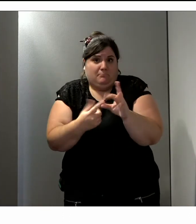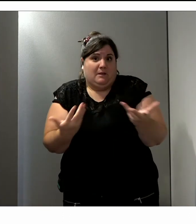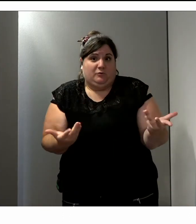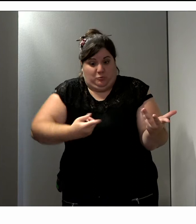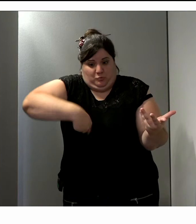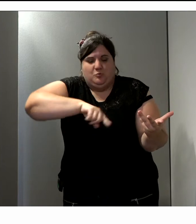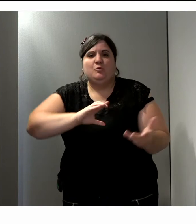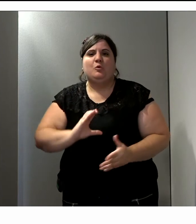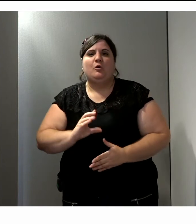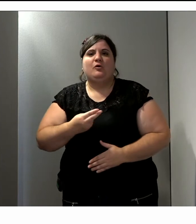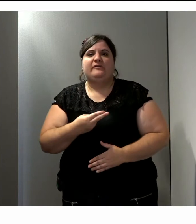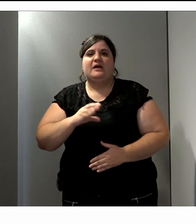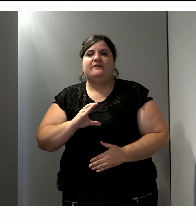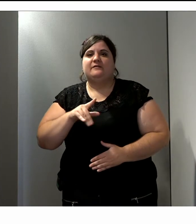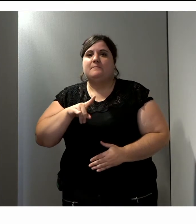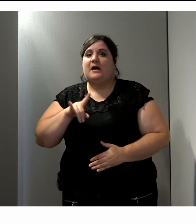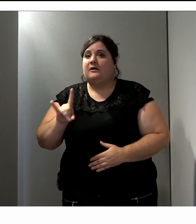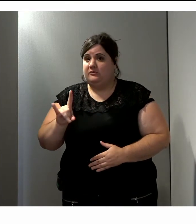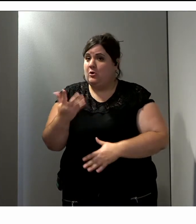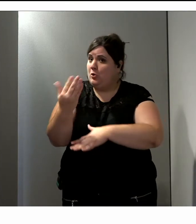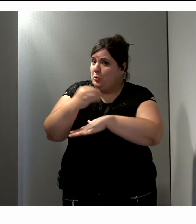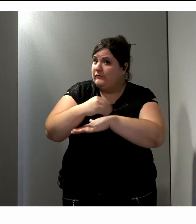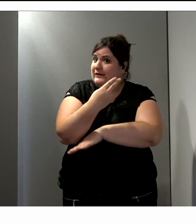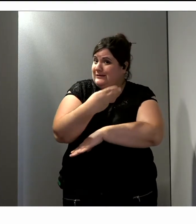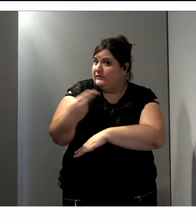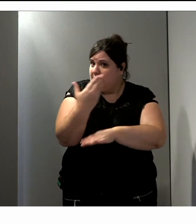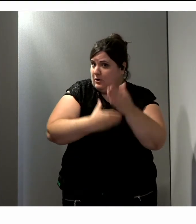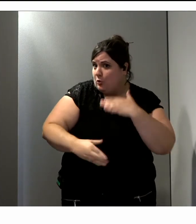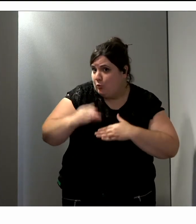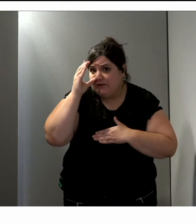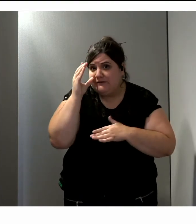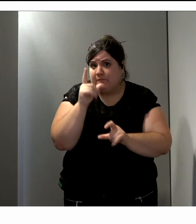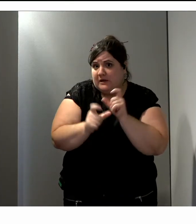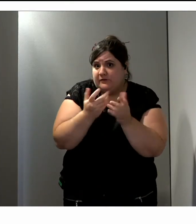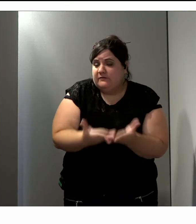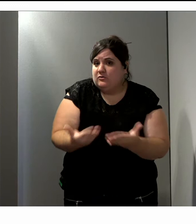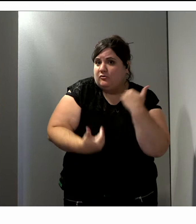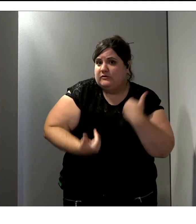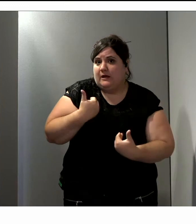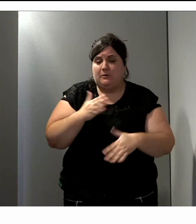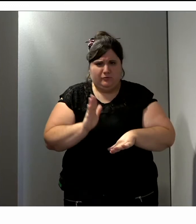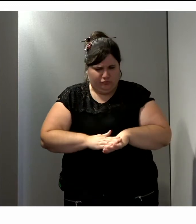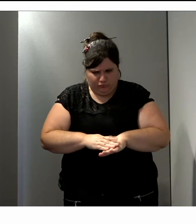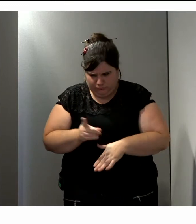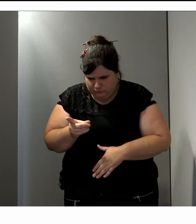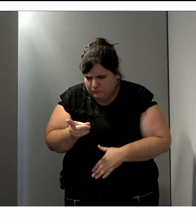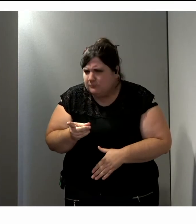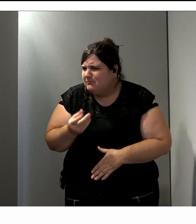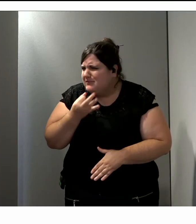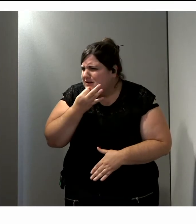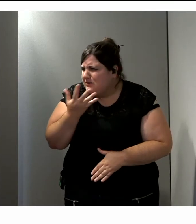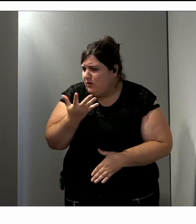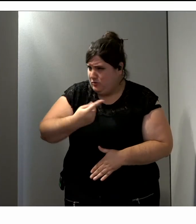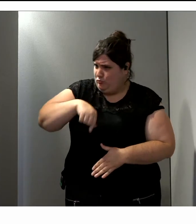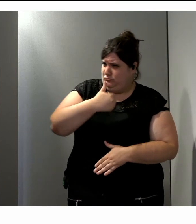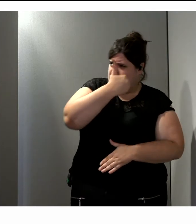le CNCPH, le Conseil national consultatif des personnes handicapées. Mais je n'ai pas bien compris ce que vous vouliez en dire. Est-ce qu'on est bon,